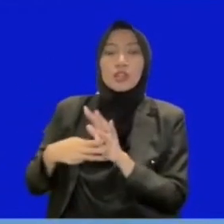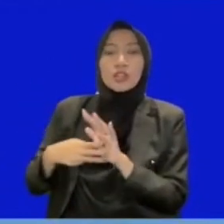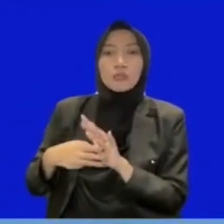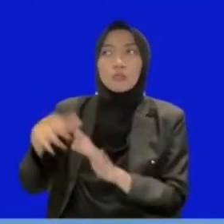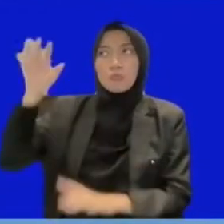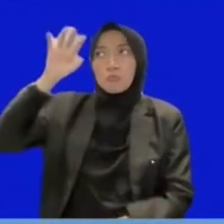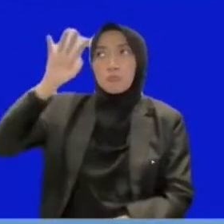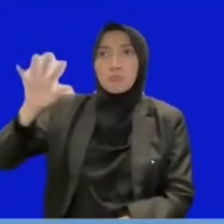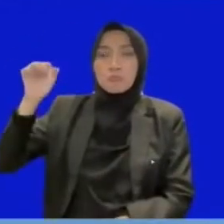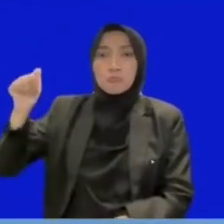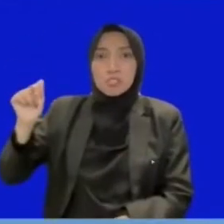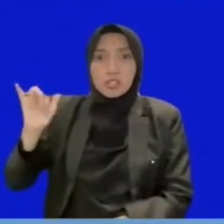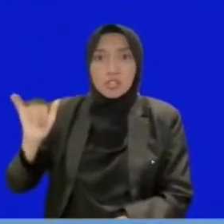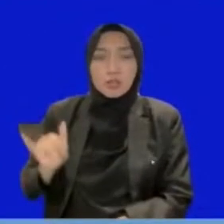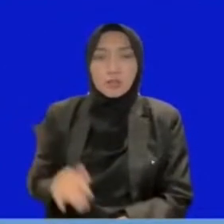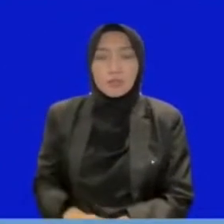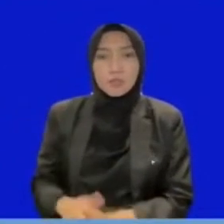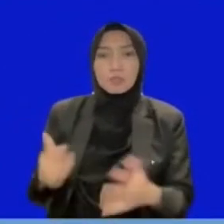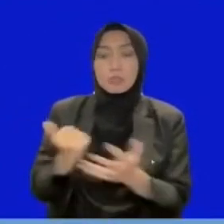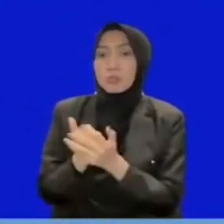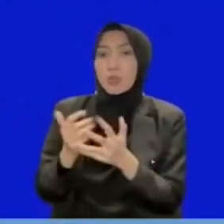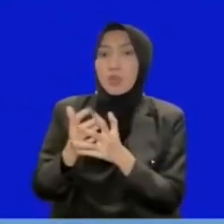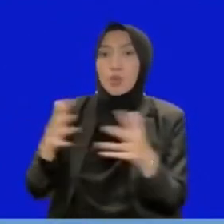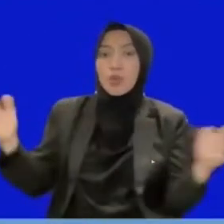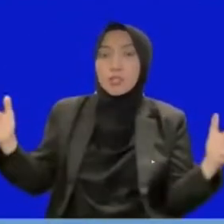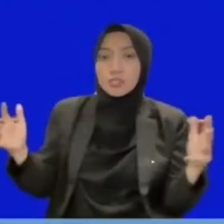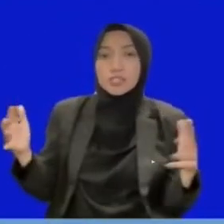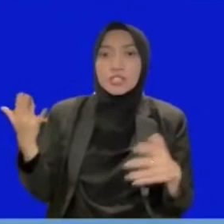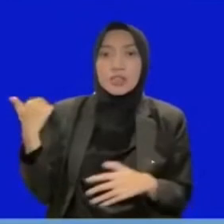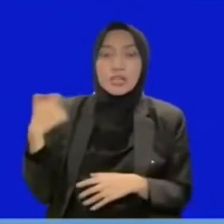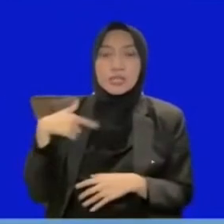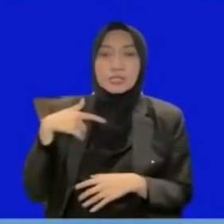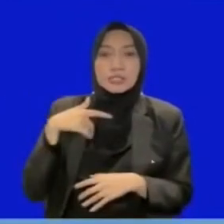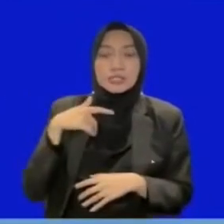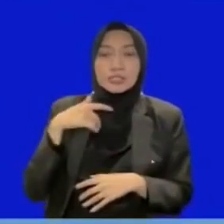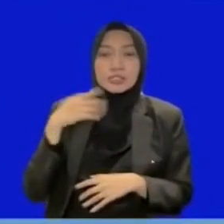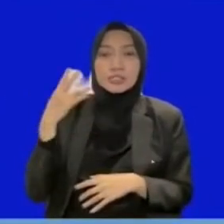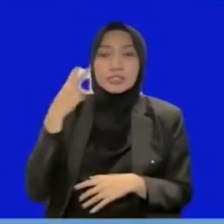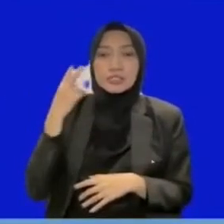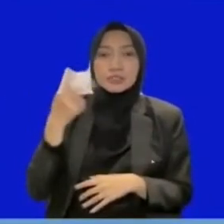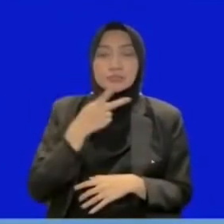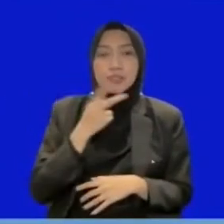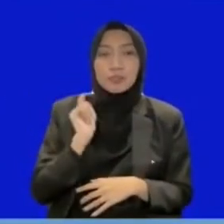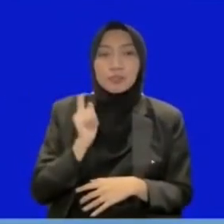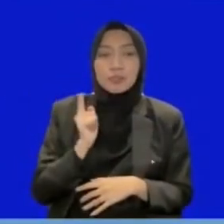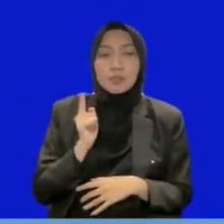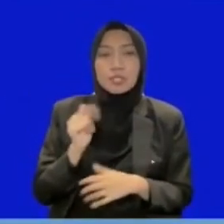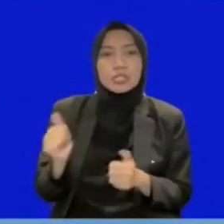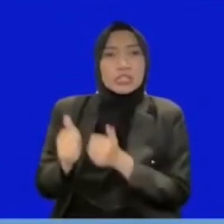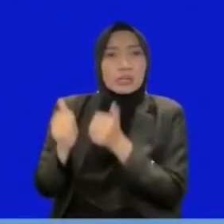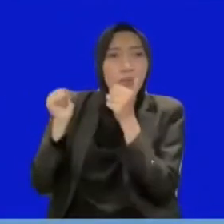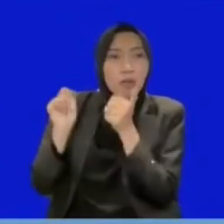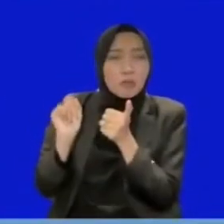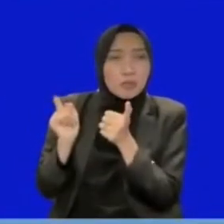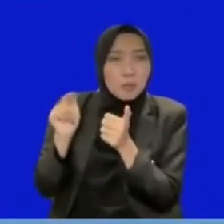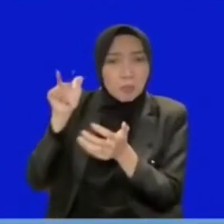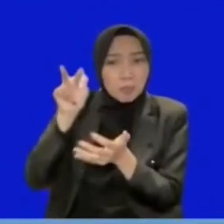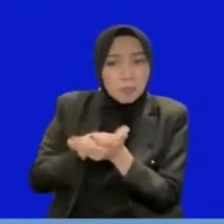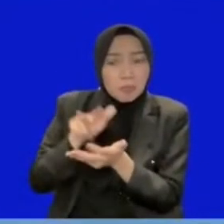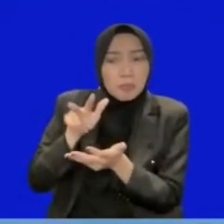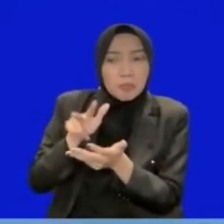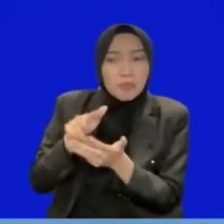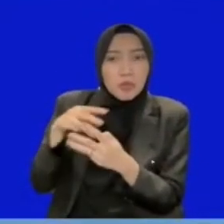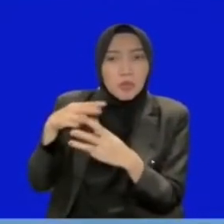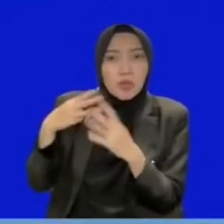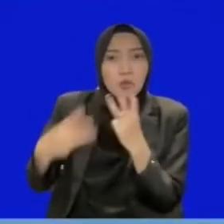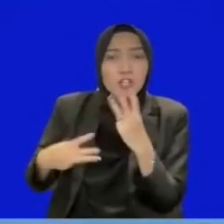dibayangkan ya. Jadi sangat luas seperti peta di sebelah sana itu. Nah, kenapa dia istimewa, kenapa dia